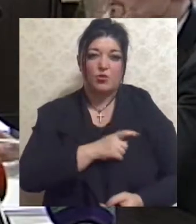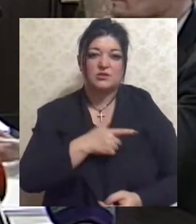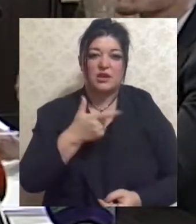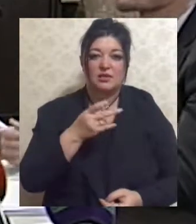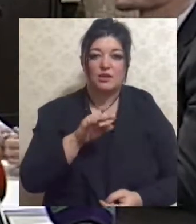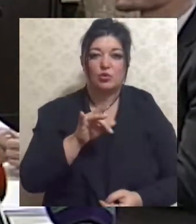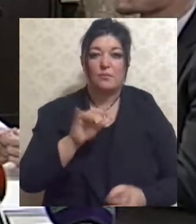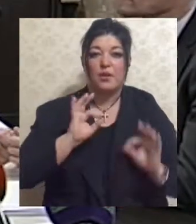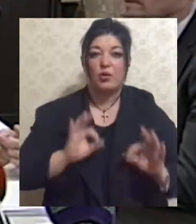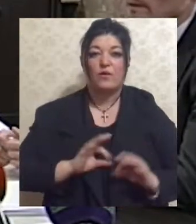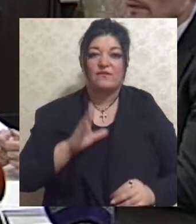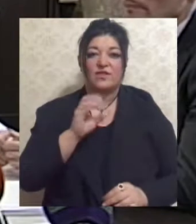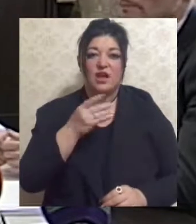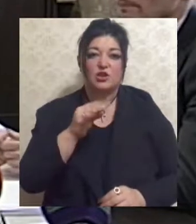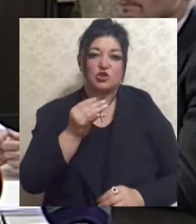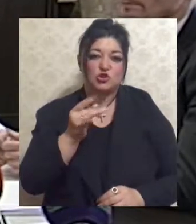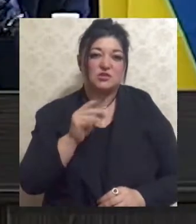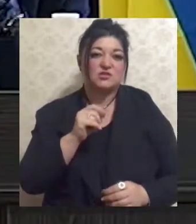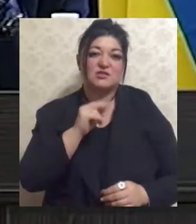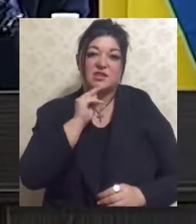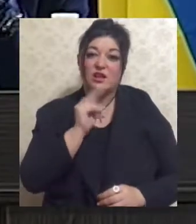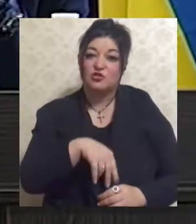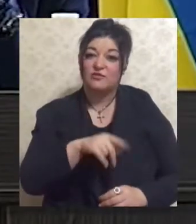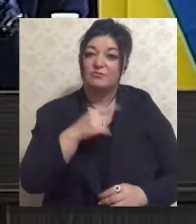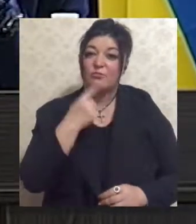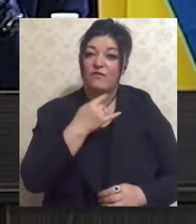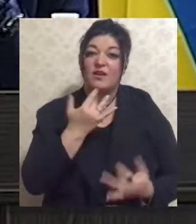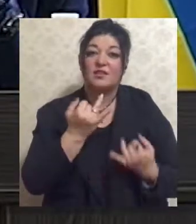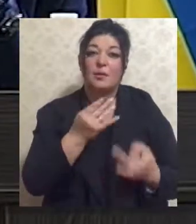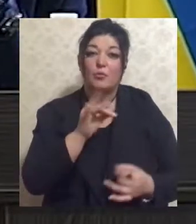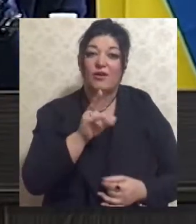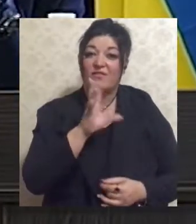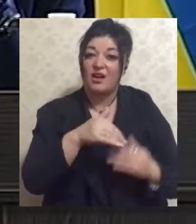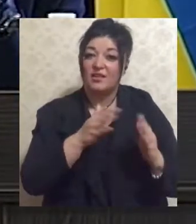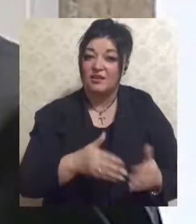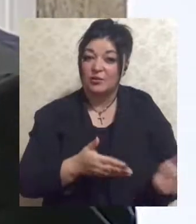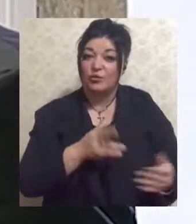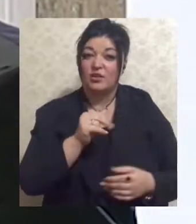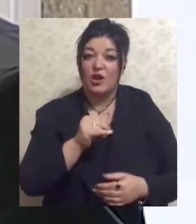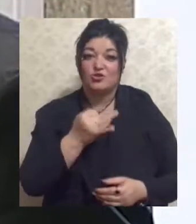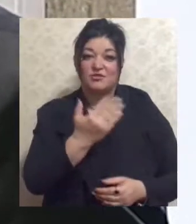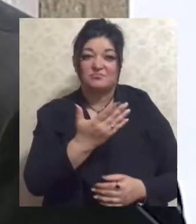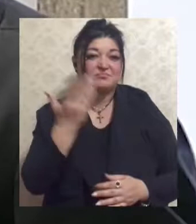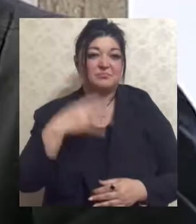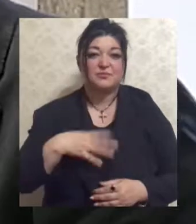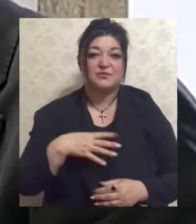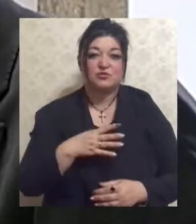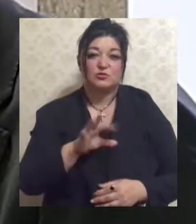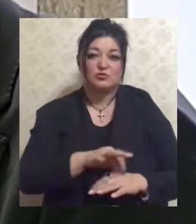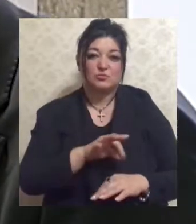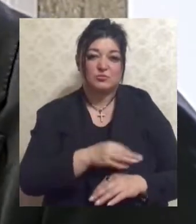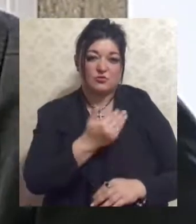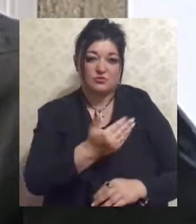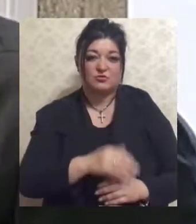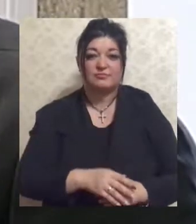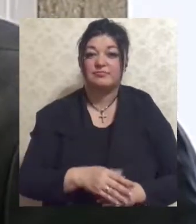Віталій Гречишкін зазначив, у звинуваченнях мова йде про квартиру, дачу та дві автівки колишньої дружини мера Одеси, з якою Труханов у ті